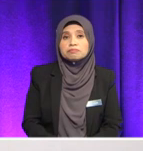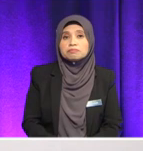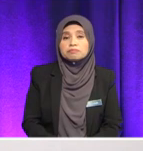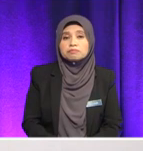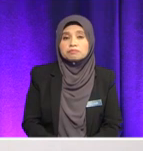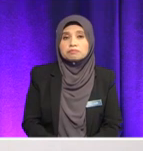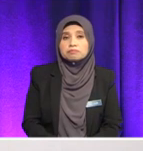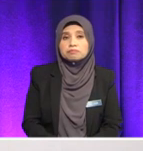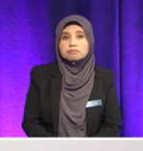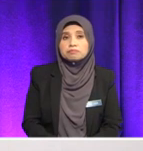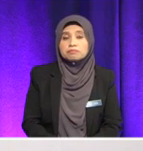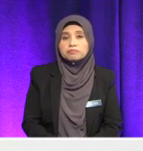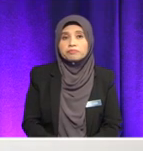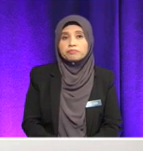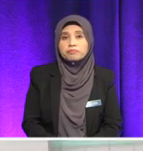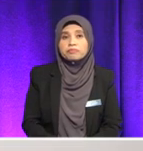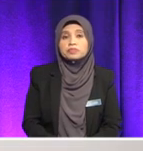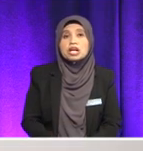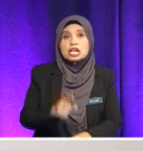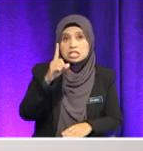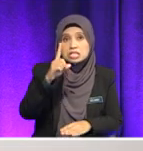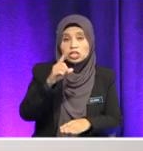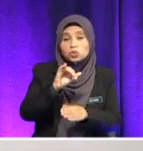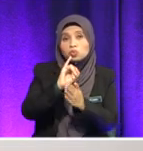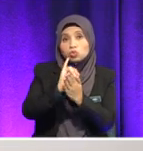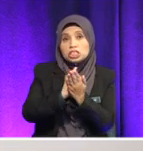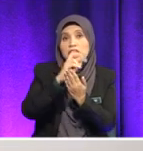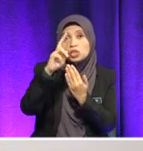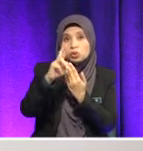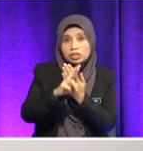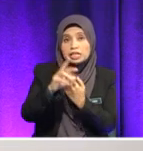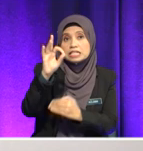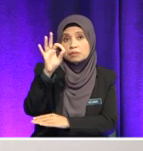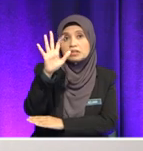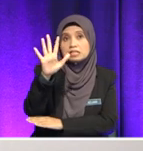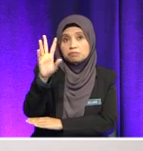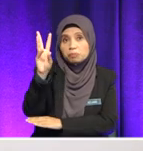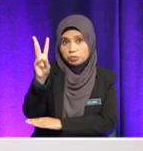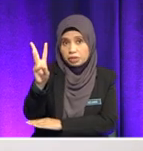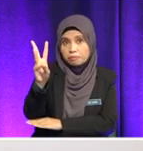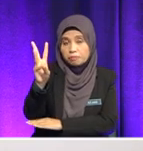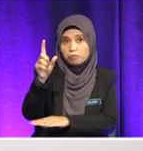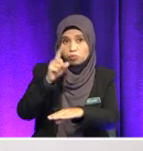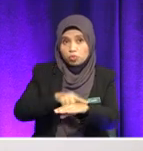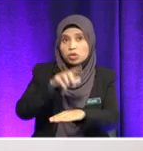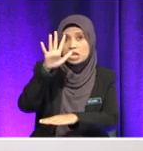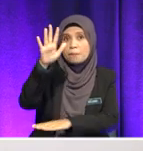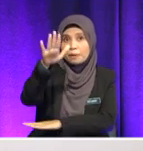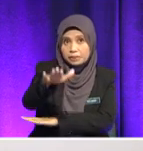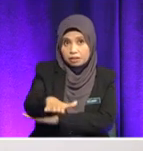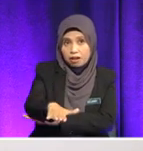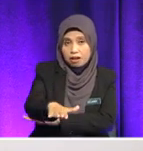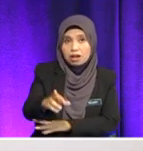Januari pada satu Januari 1956 pukul 5 petang